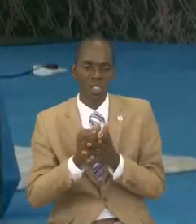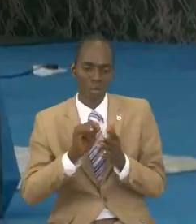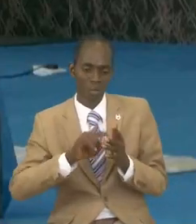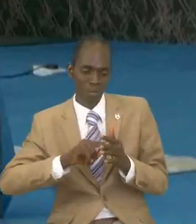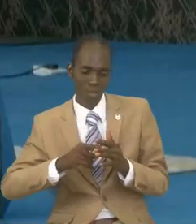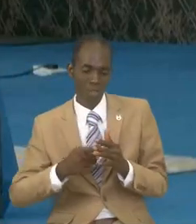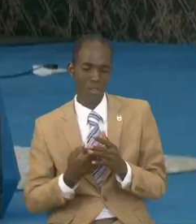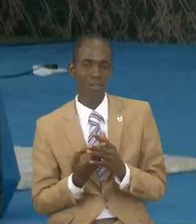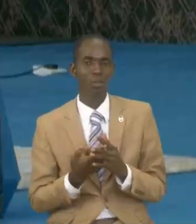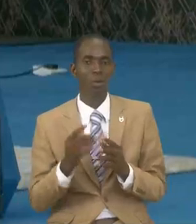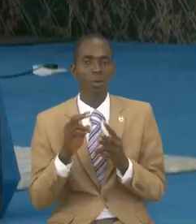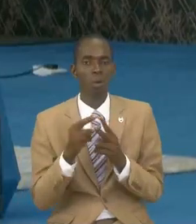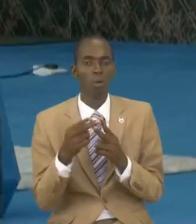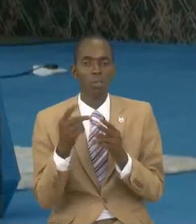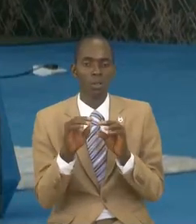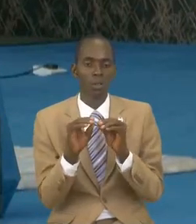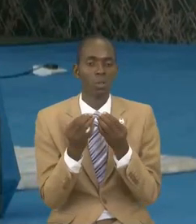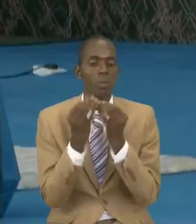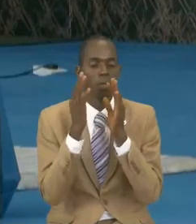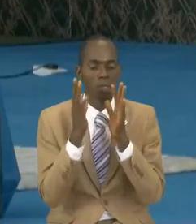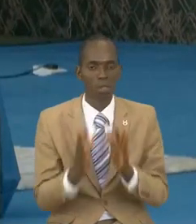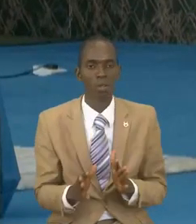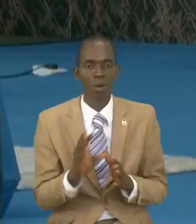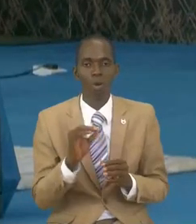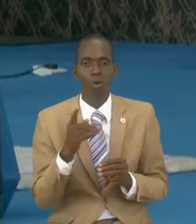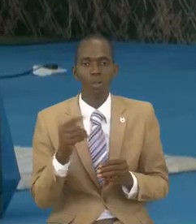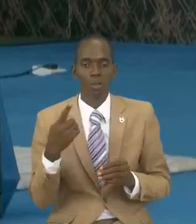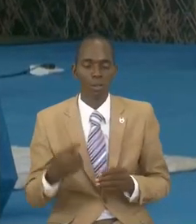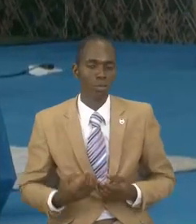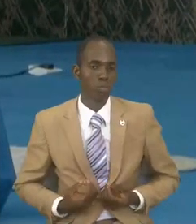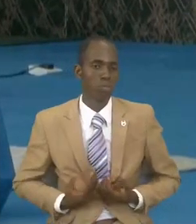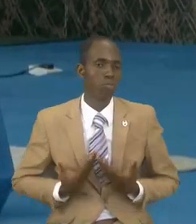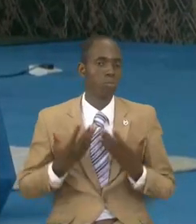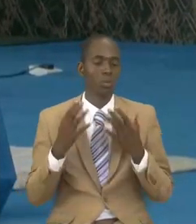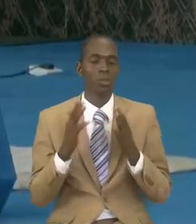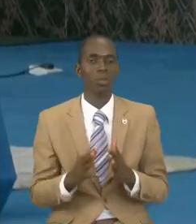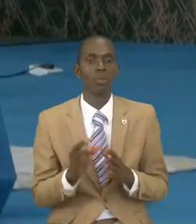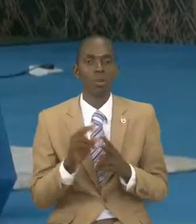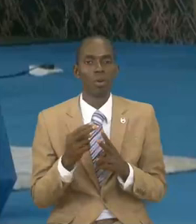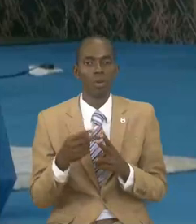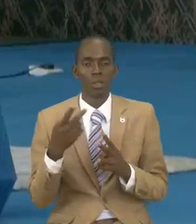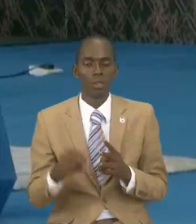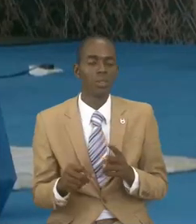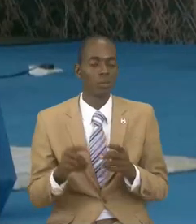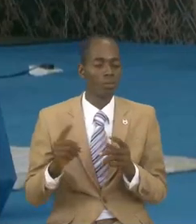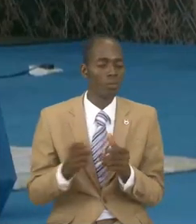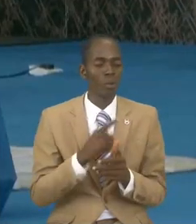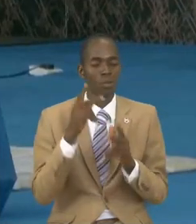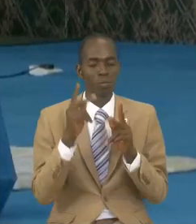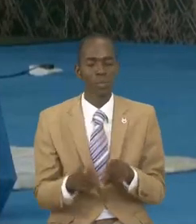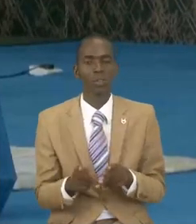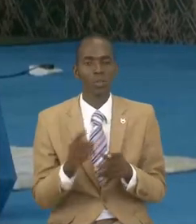d'initier, d'occasionner, de provoquer, de motiver, d'initier